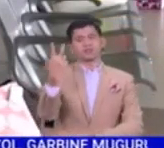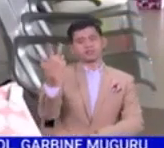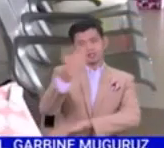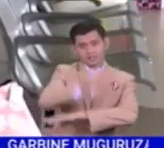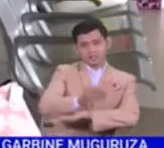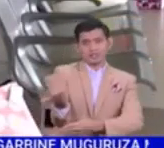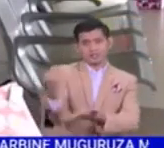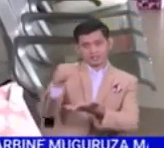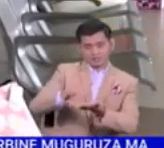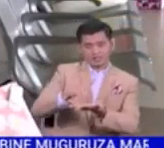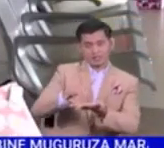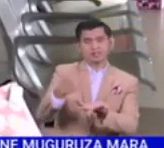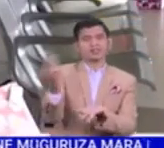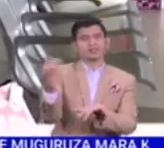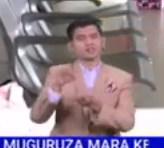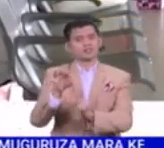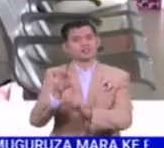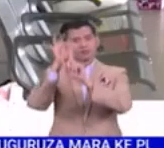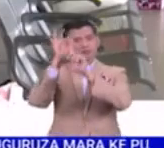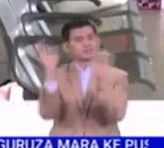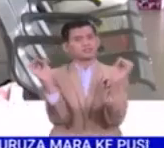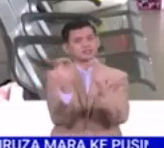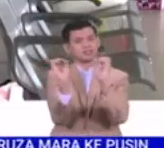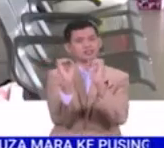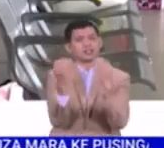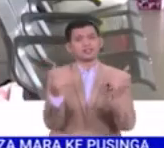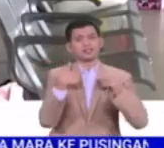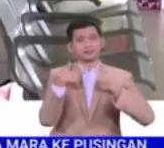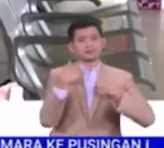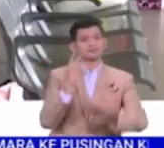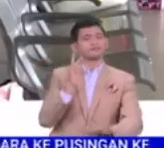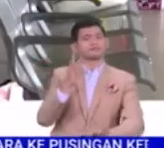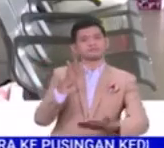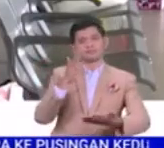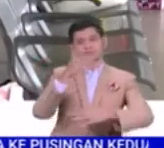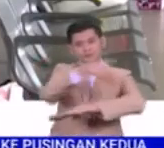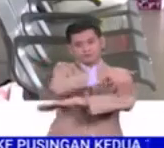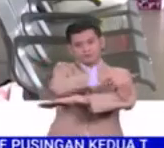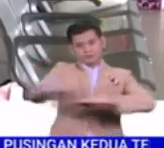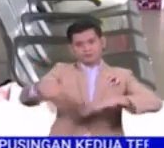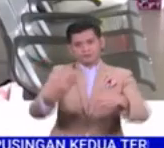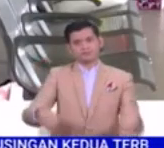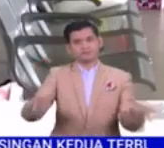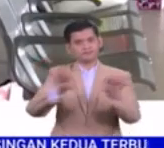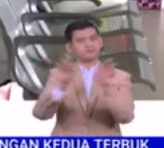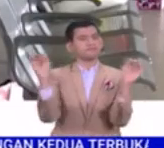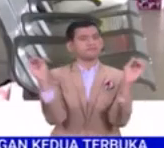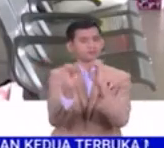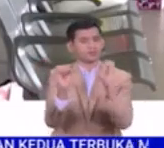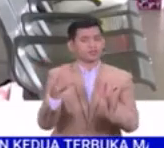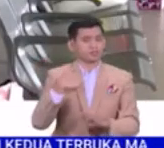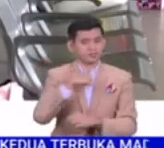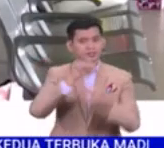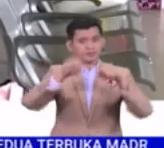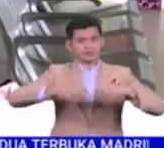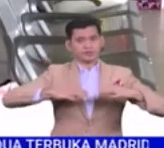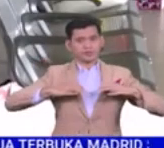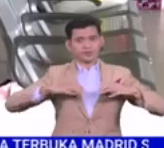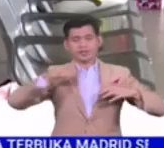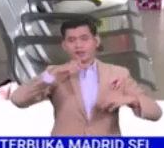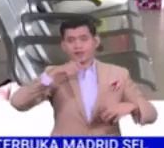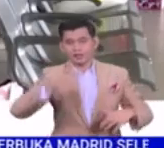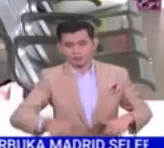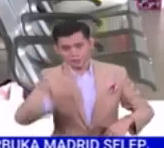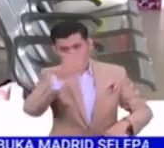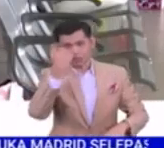lebih istimewa apabila tiada lagi sekatan rentas negeri dan kita boleh bercuti lebih panjang